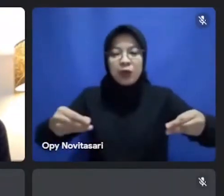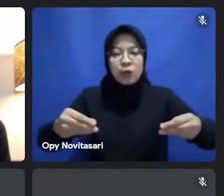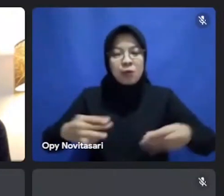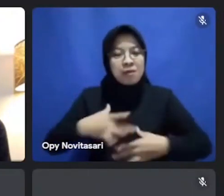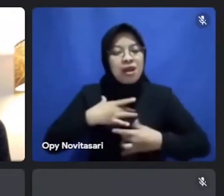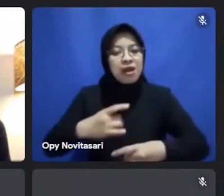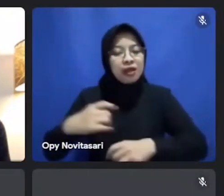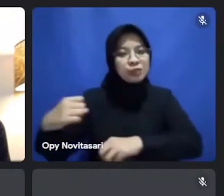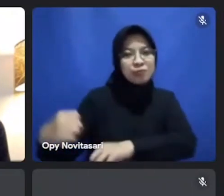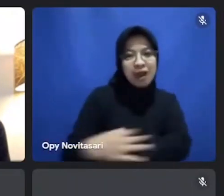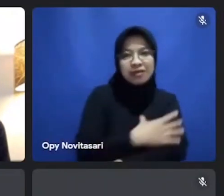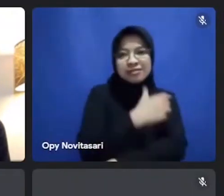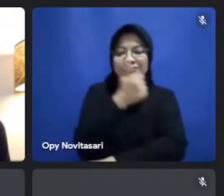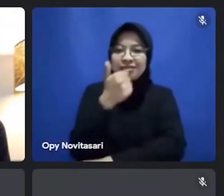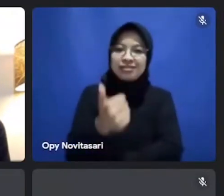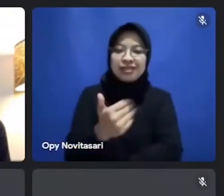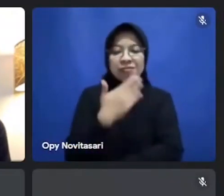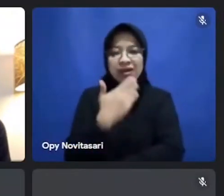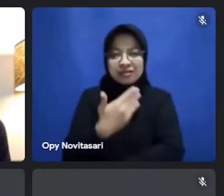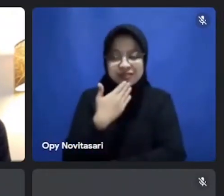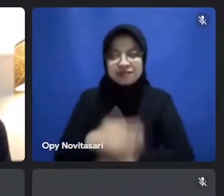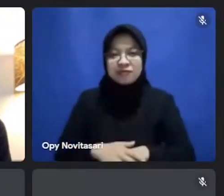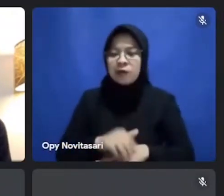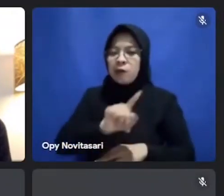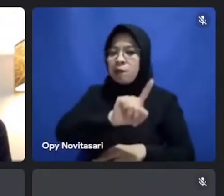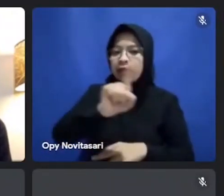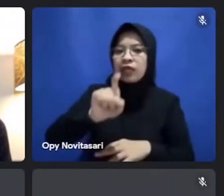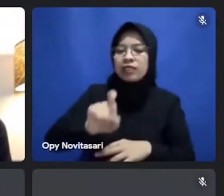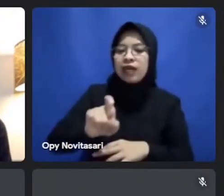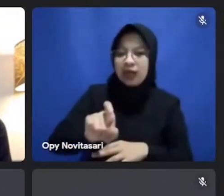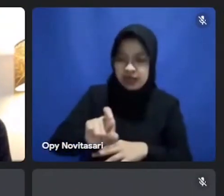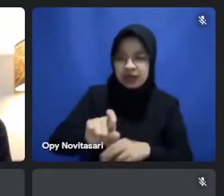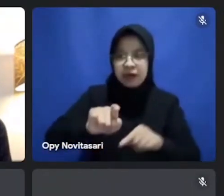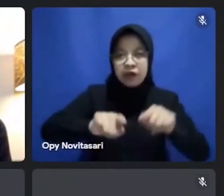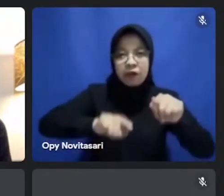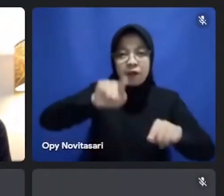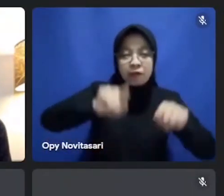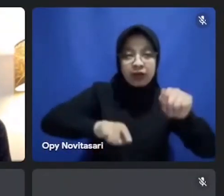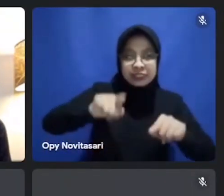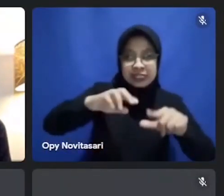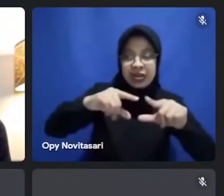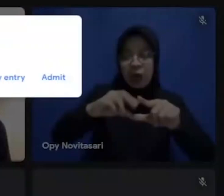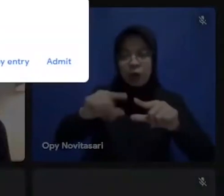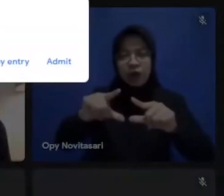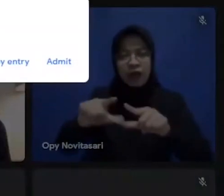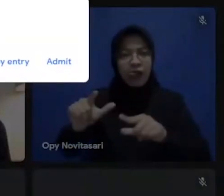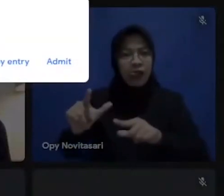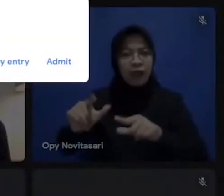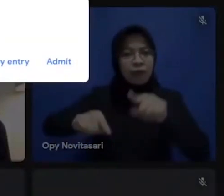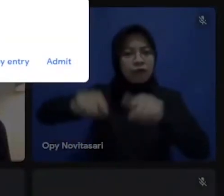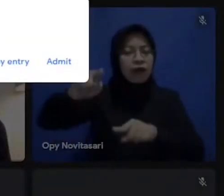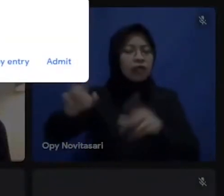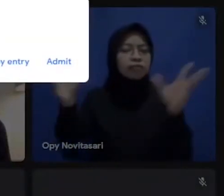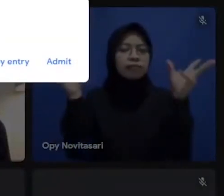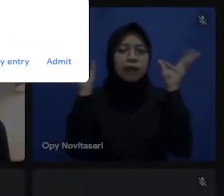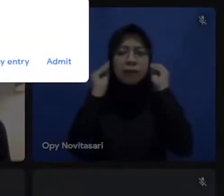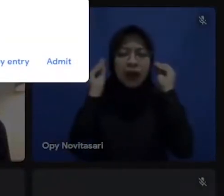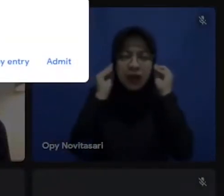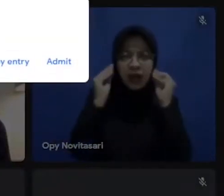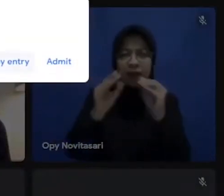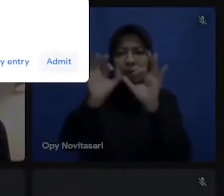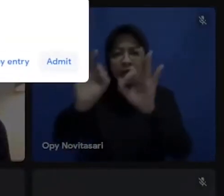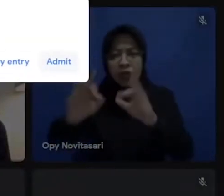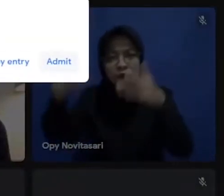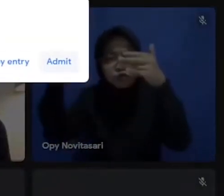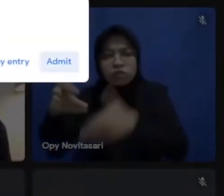kasih sayaya penerimaan keberagaman mendengar ada pelatian khusus terlebih untuk